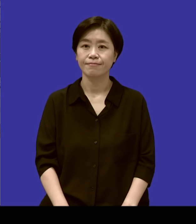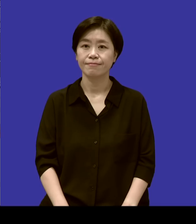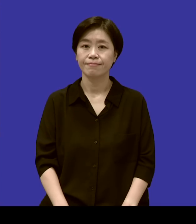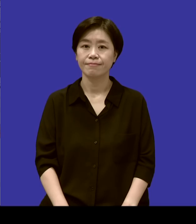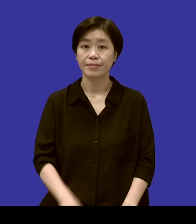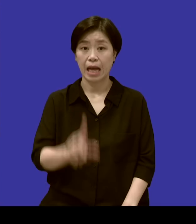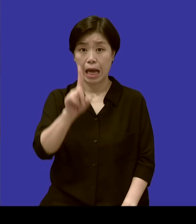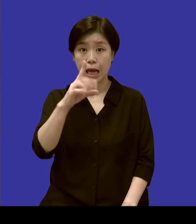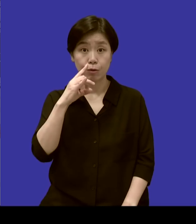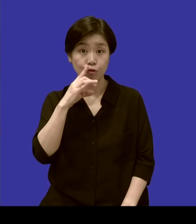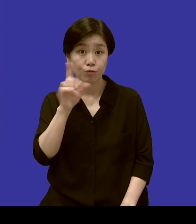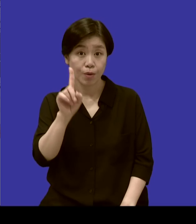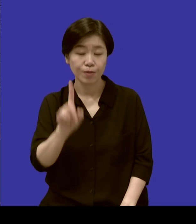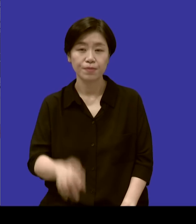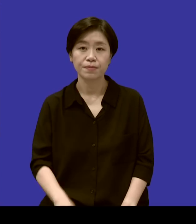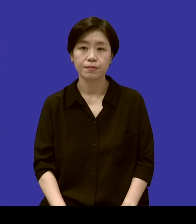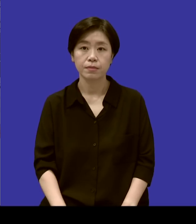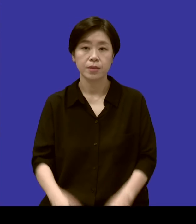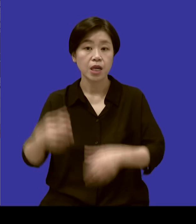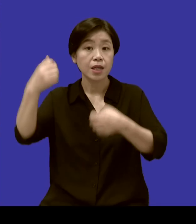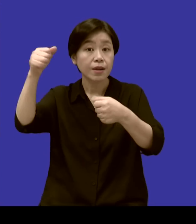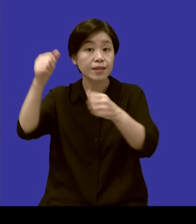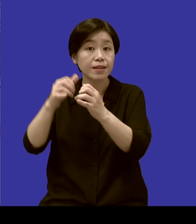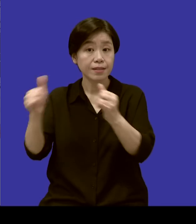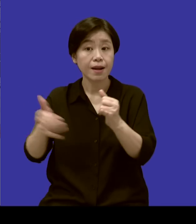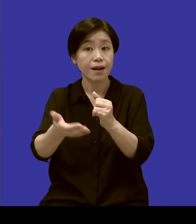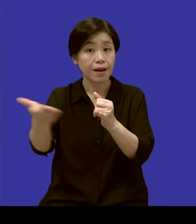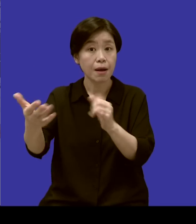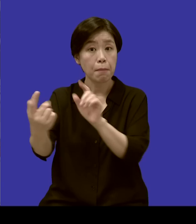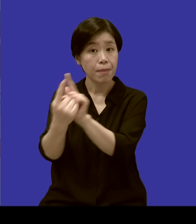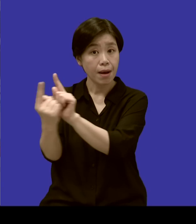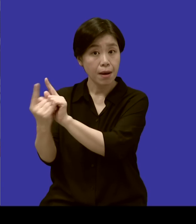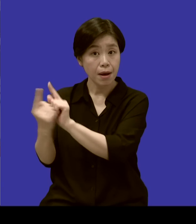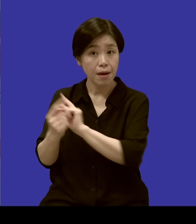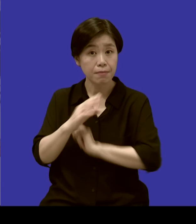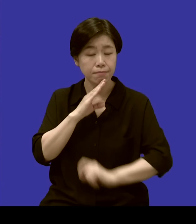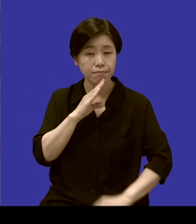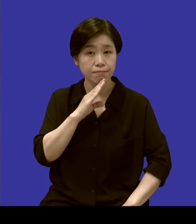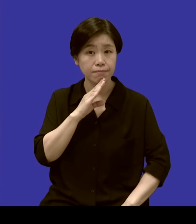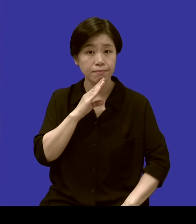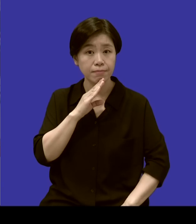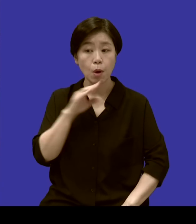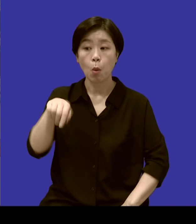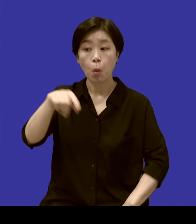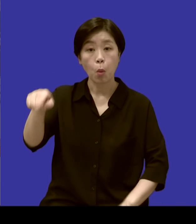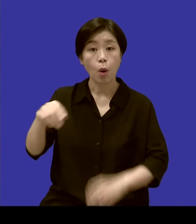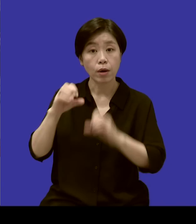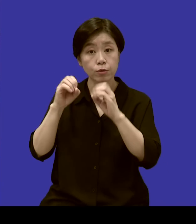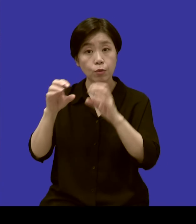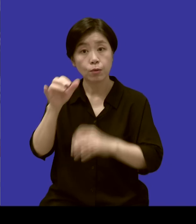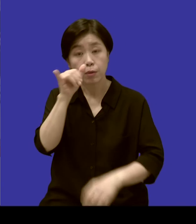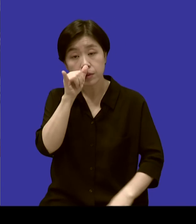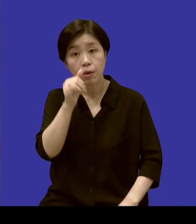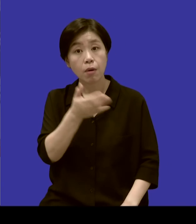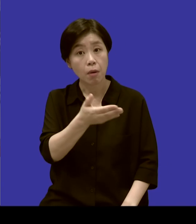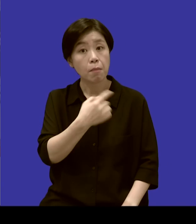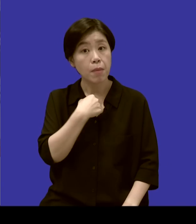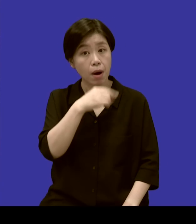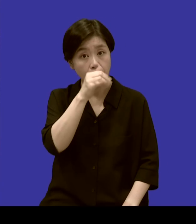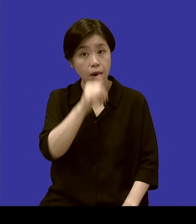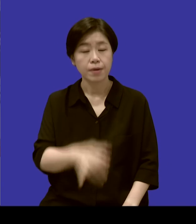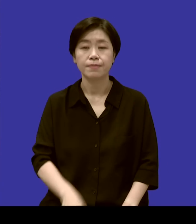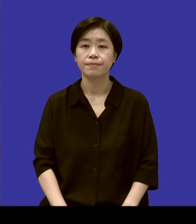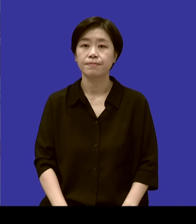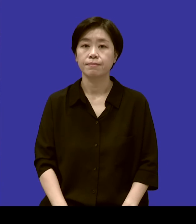전 또 궁금한 게 그 연예인들 계속 같이 만날 거 아니에요. 그 가운데서도 뭐 전도를 한다거나 이런 사역이